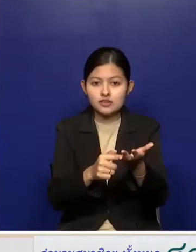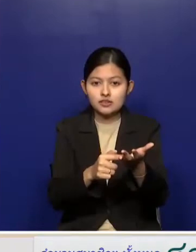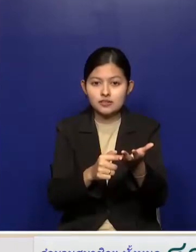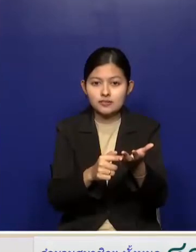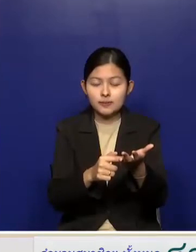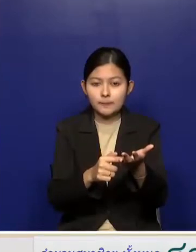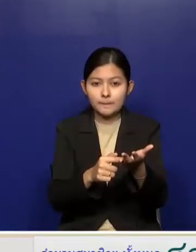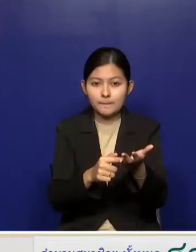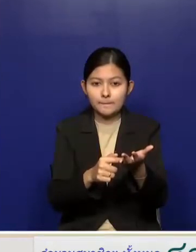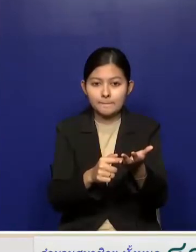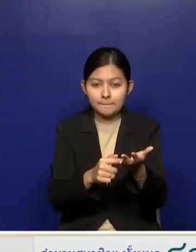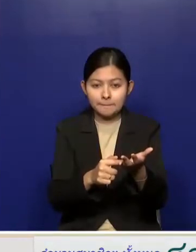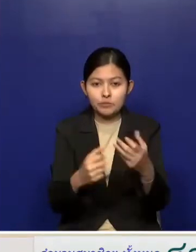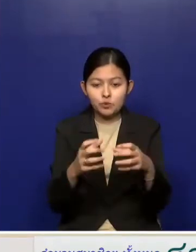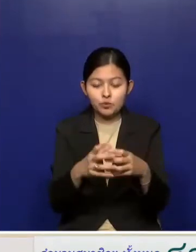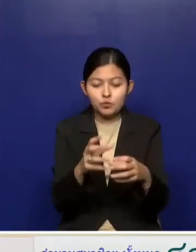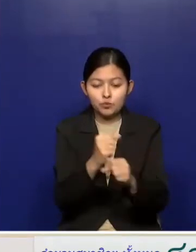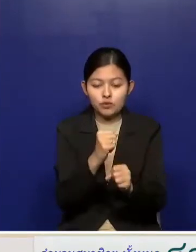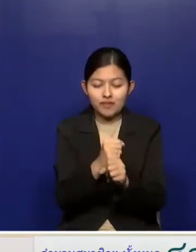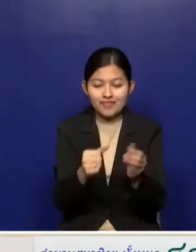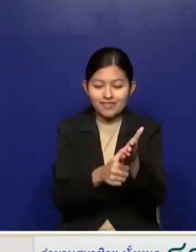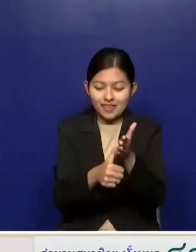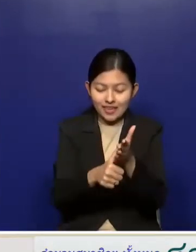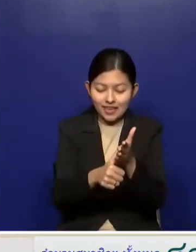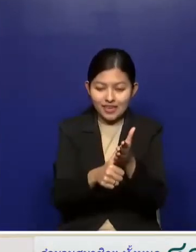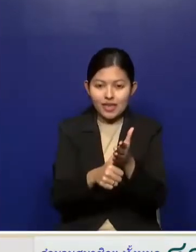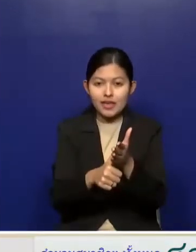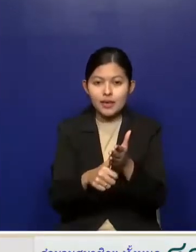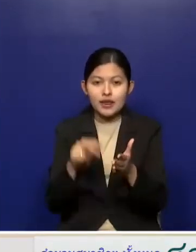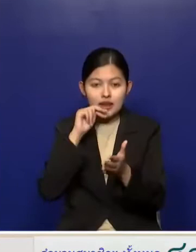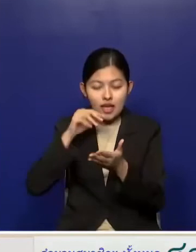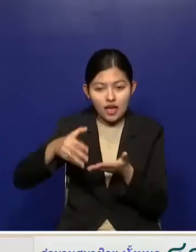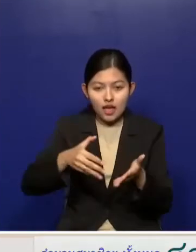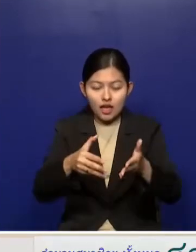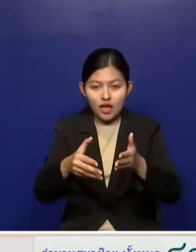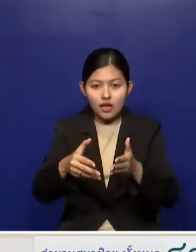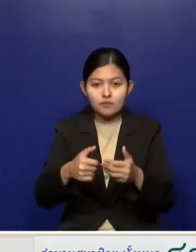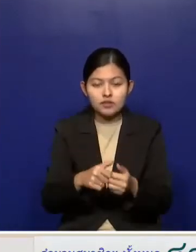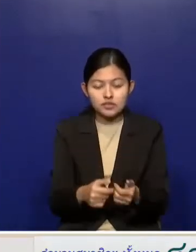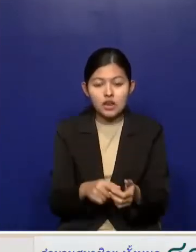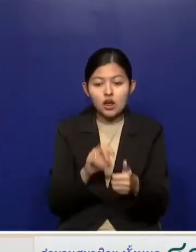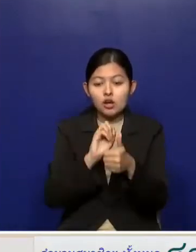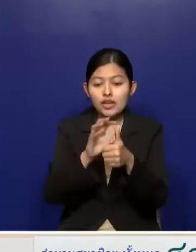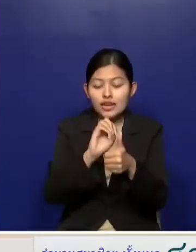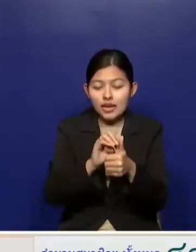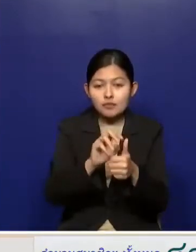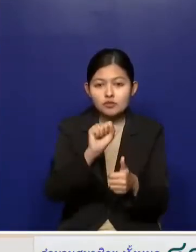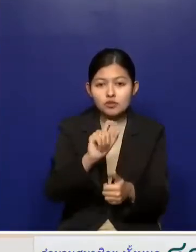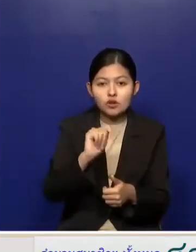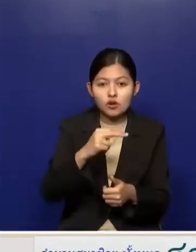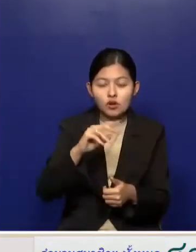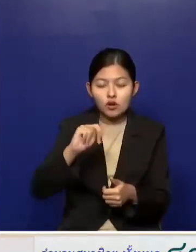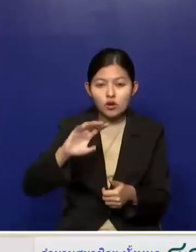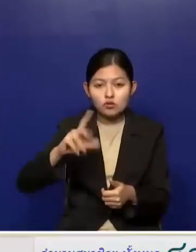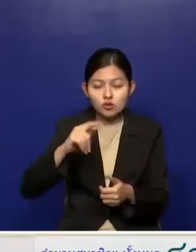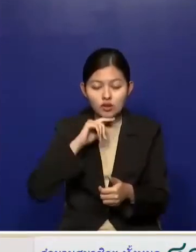องหนวยงานกำกับการแก้ปัหาด้านนำของประเทศหส.ท.น.ช. แล้มคอมเมต์ไปถส.ท.น.ช. โยตรงนะคะซึถาท่านมีราย